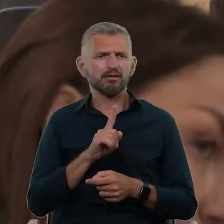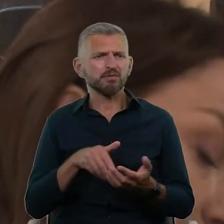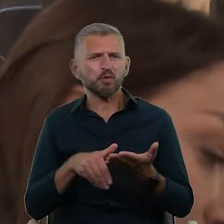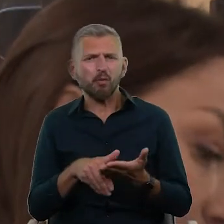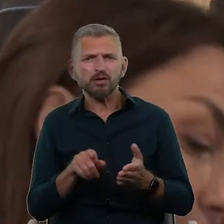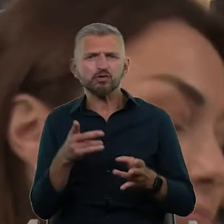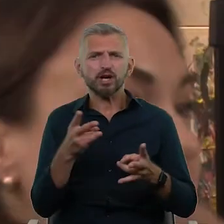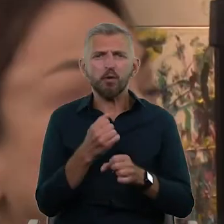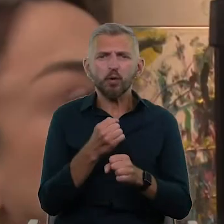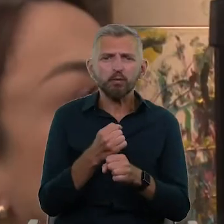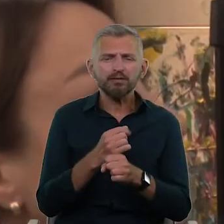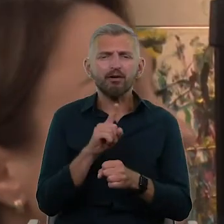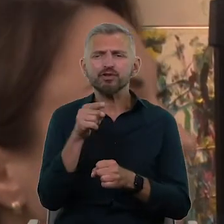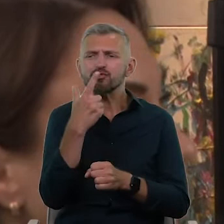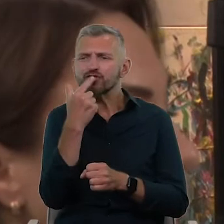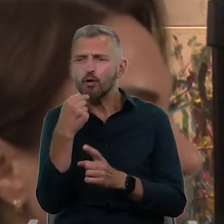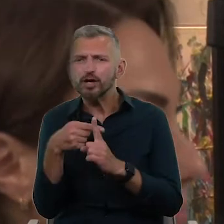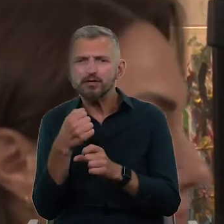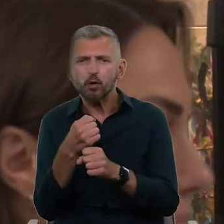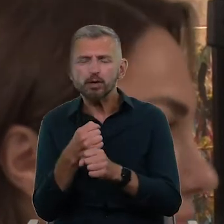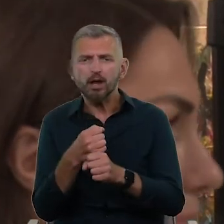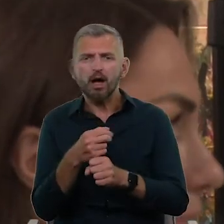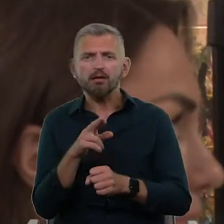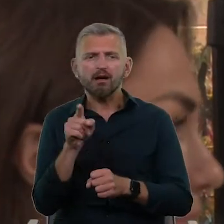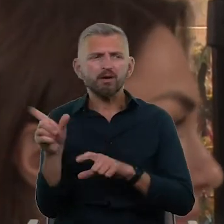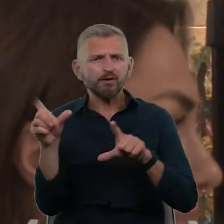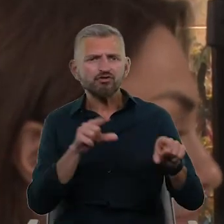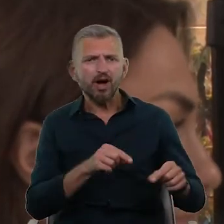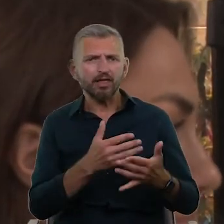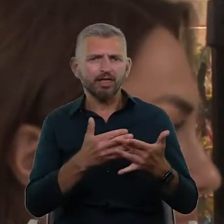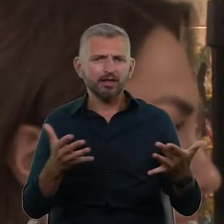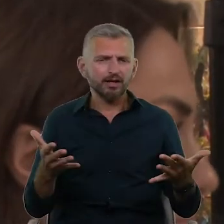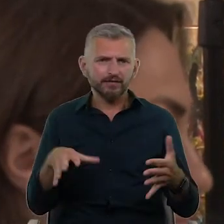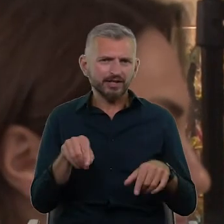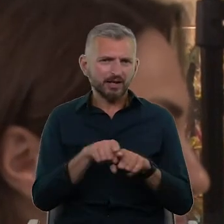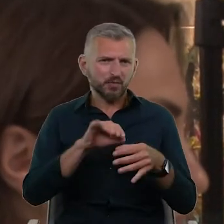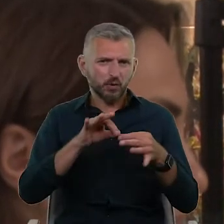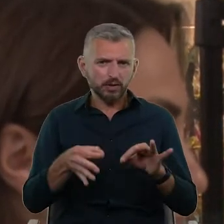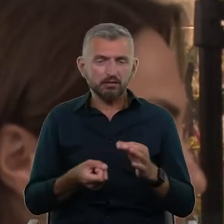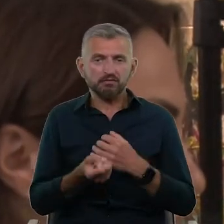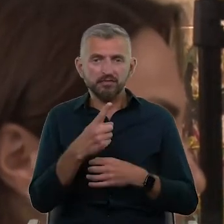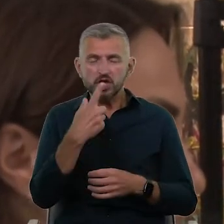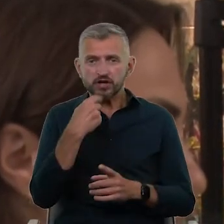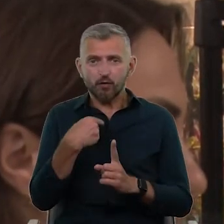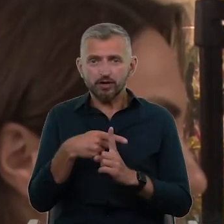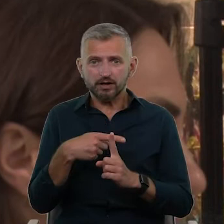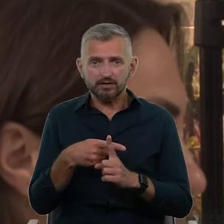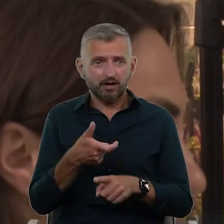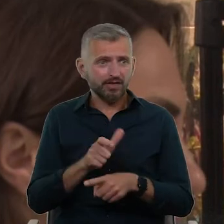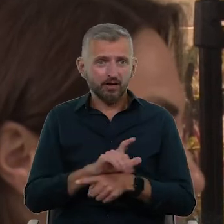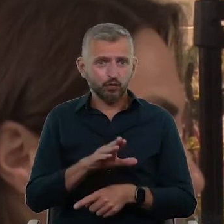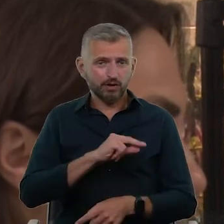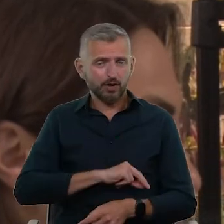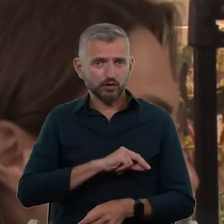допомогти, що треба робити, а що там Червоний Хрест робить, а як ви виїжджали, ну тобто всі такі подробиці, то виявилося, що Червоний Хрест не дуже